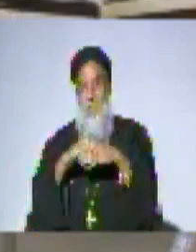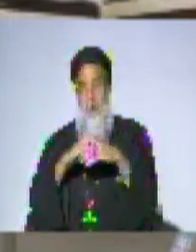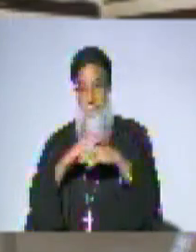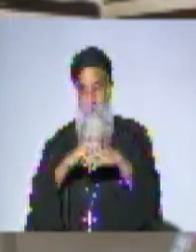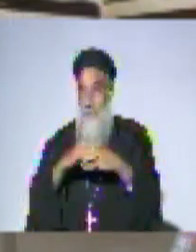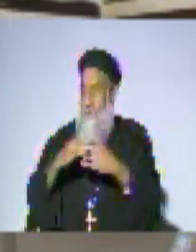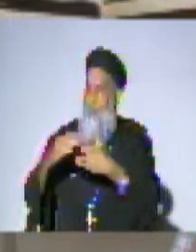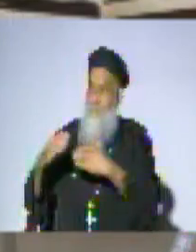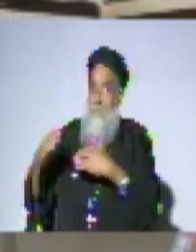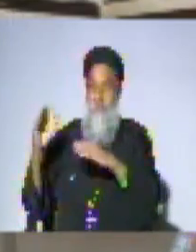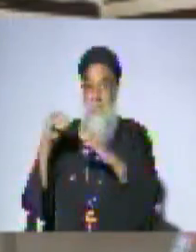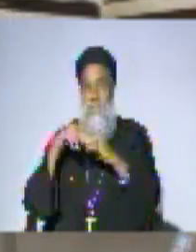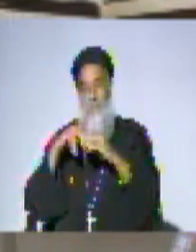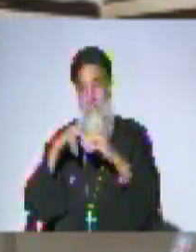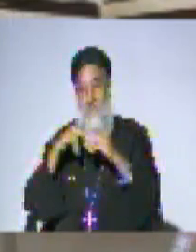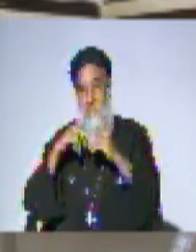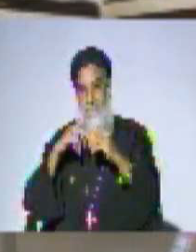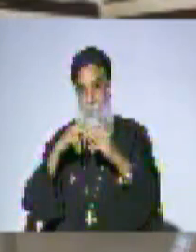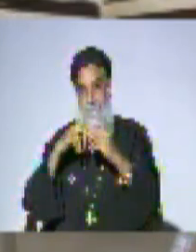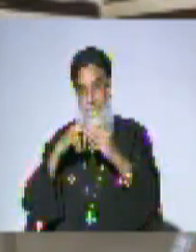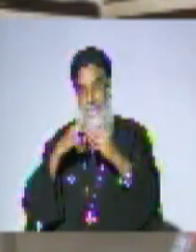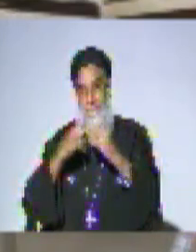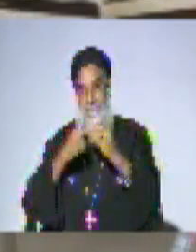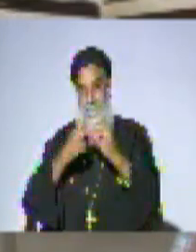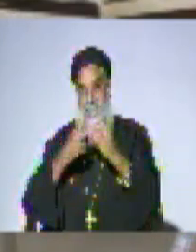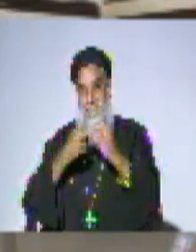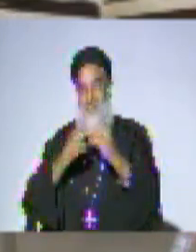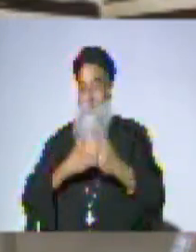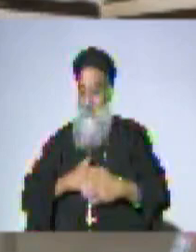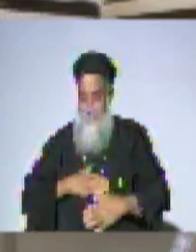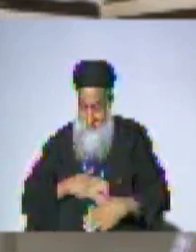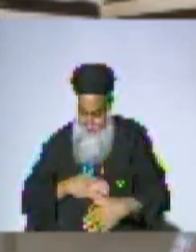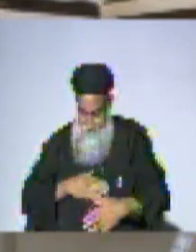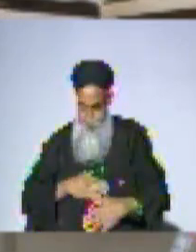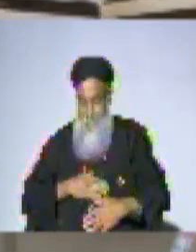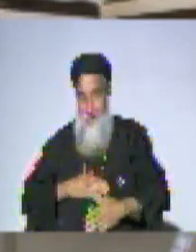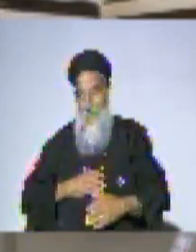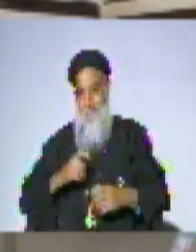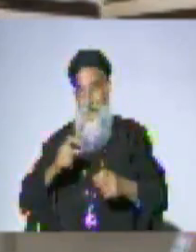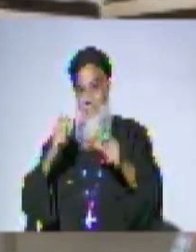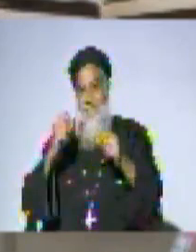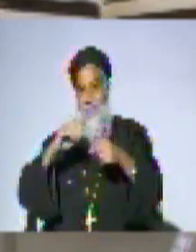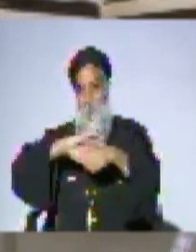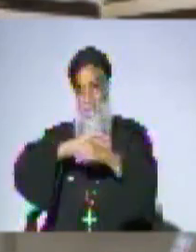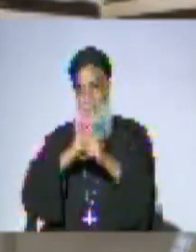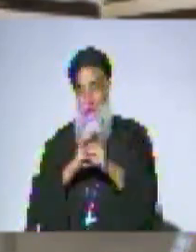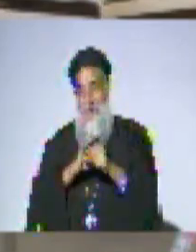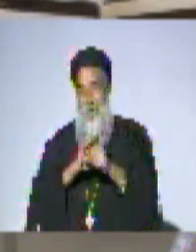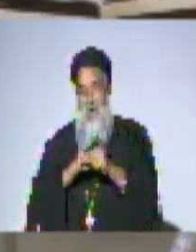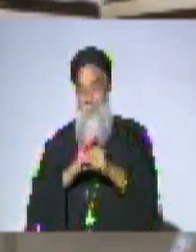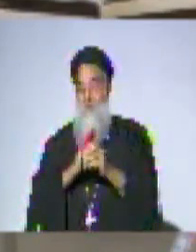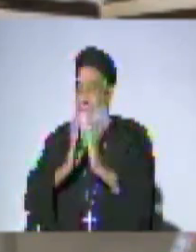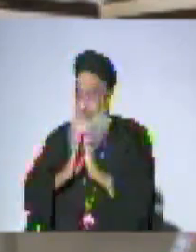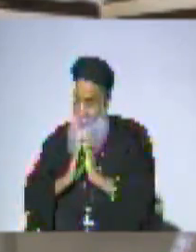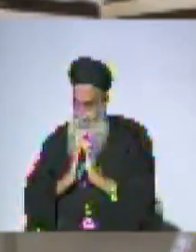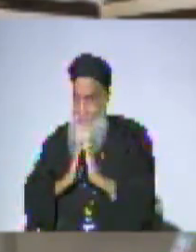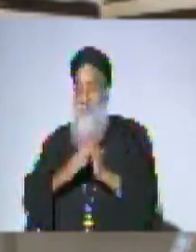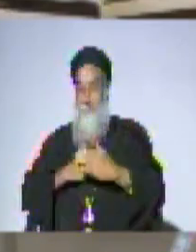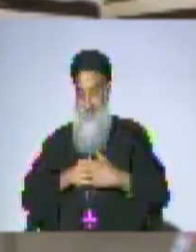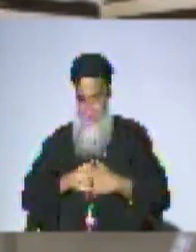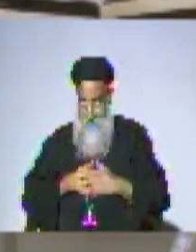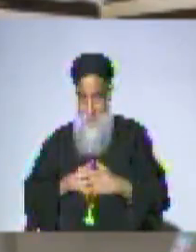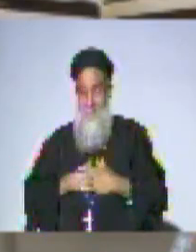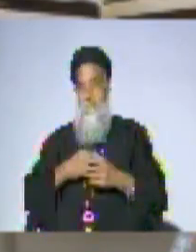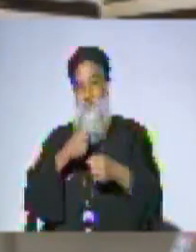مش من بعيد يعني. طبعا كورونا بقى خلتنا نسلم من بعيد، لكن مش ده الوضع الطبيعي يعني. وكويس